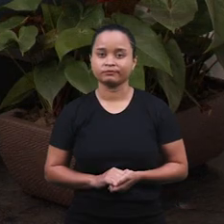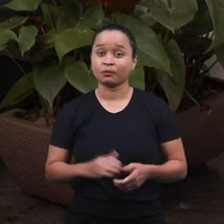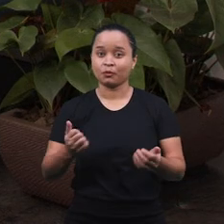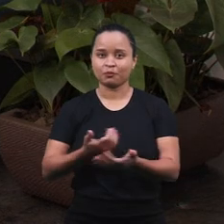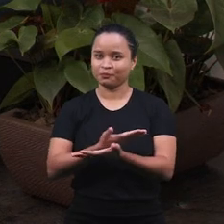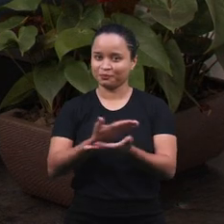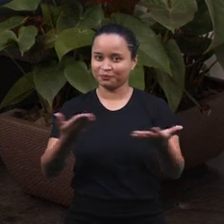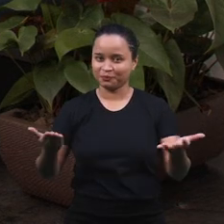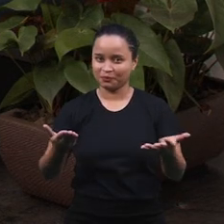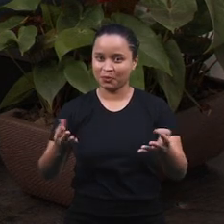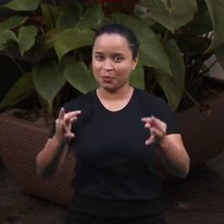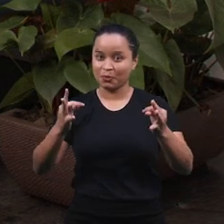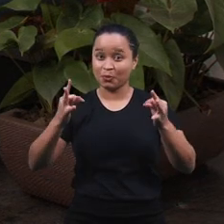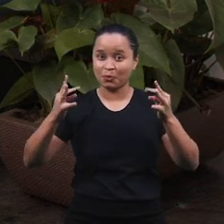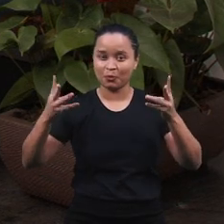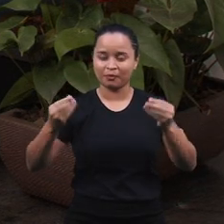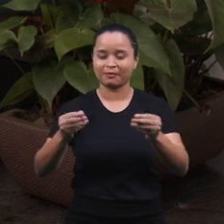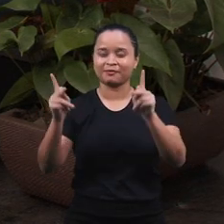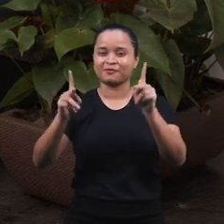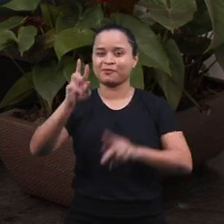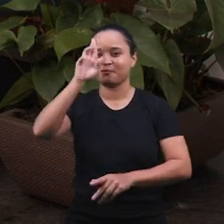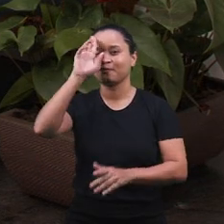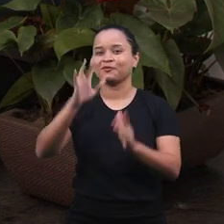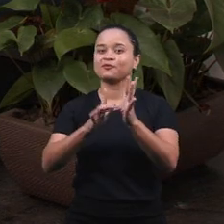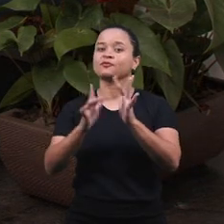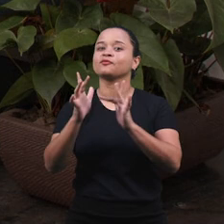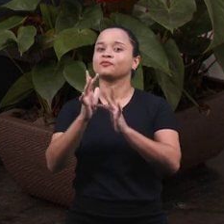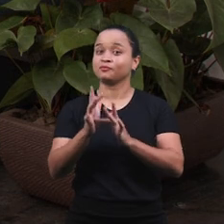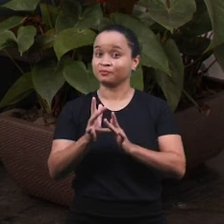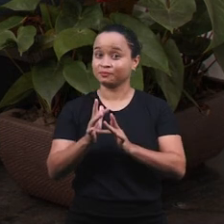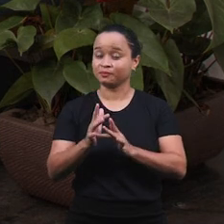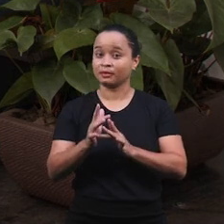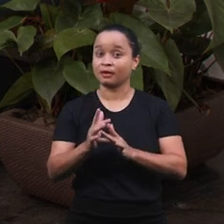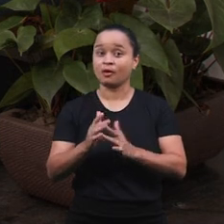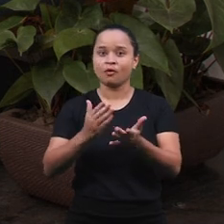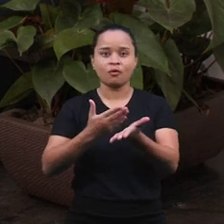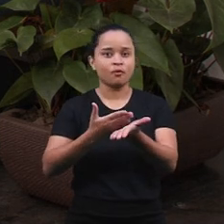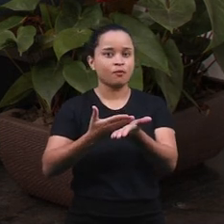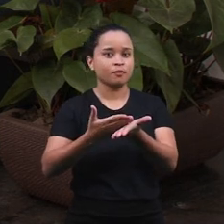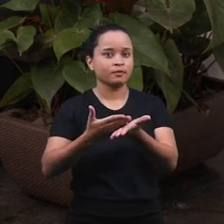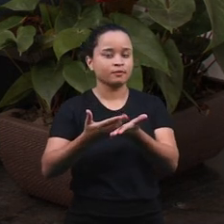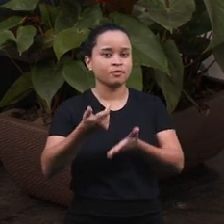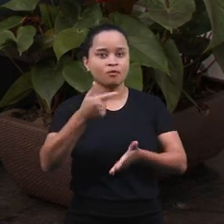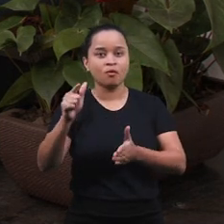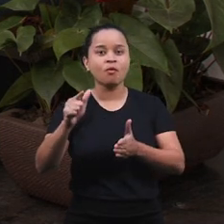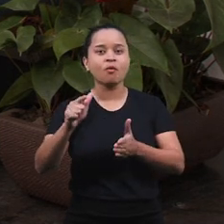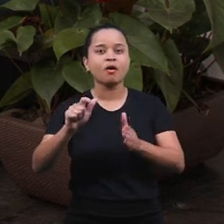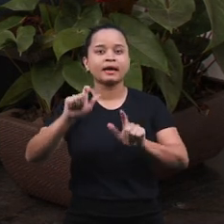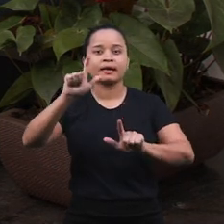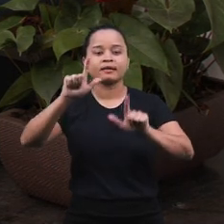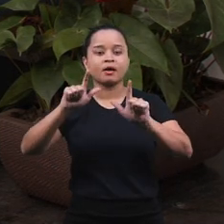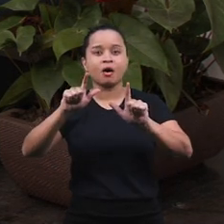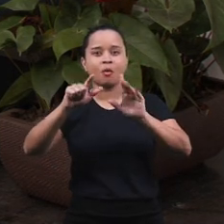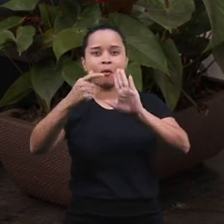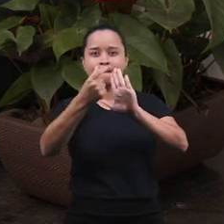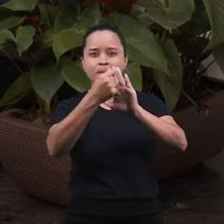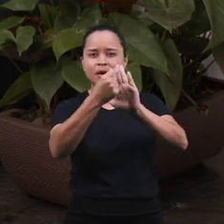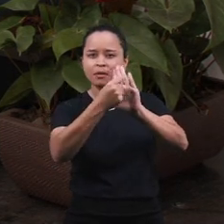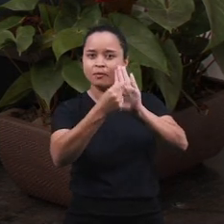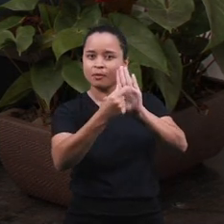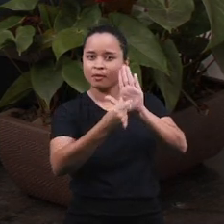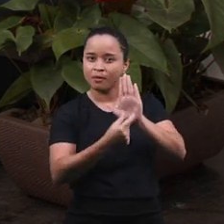Je salue à tous dans la paix du Seigneur Jésus. Nous commençons une édition de plus de l'Église